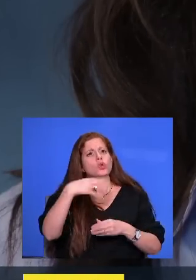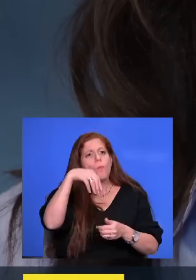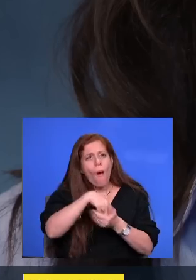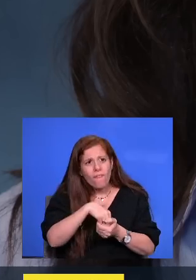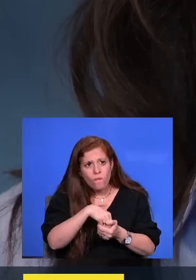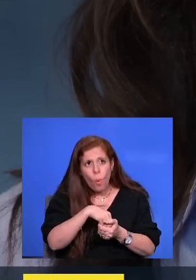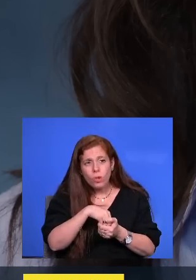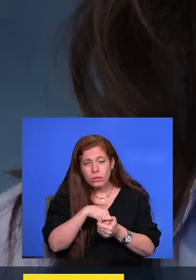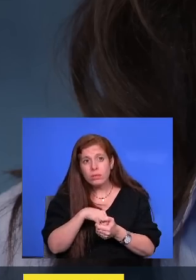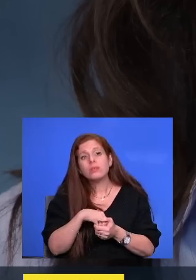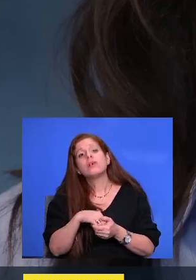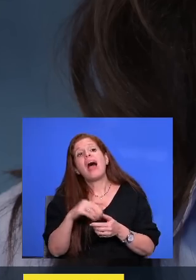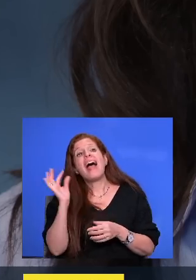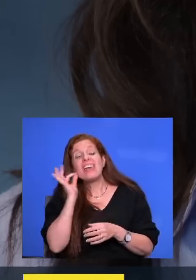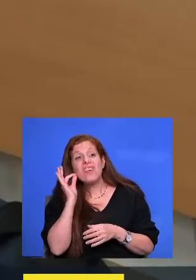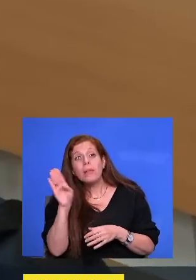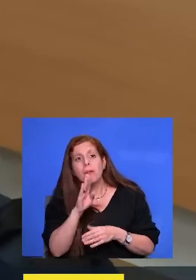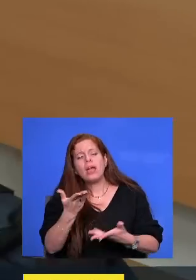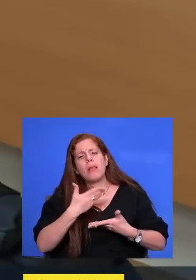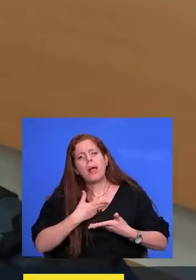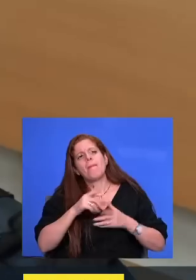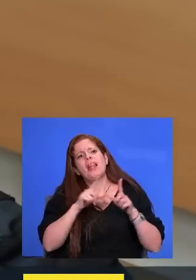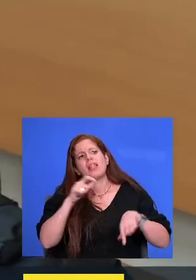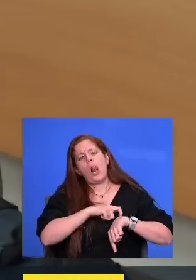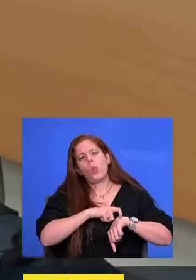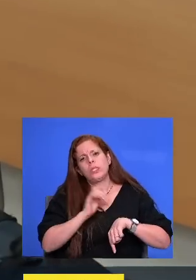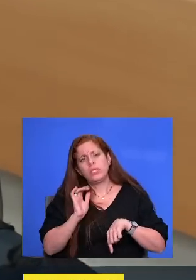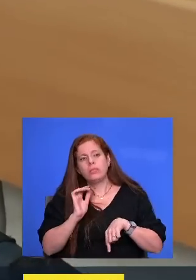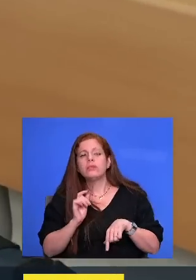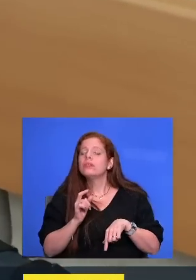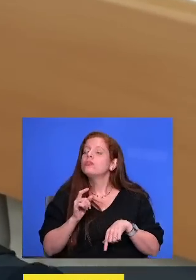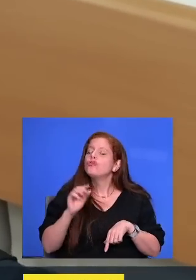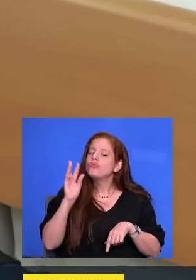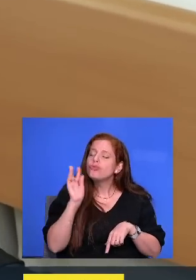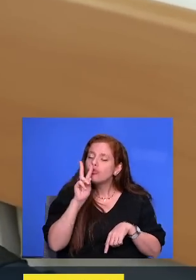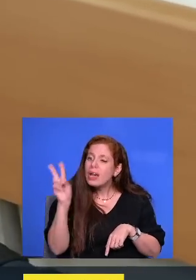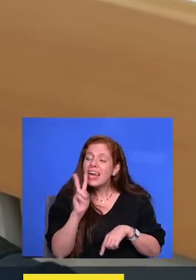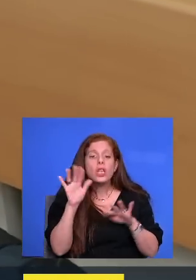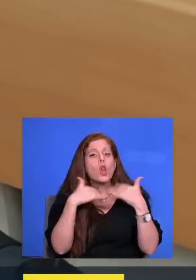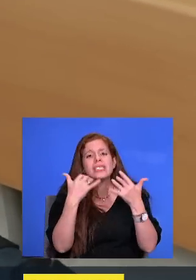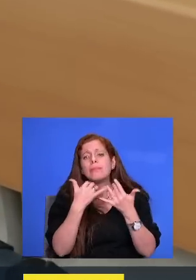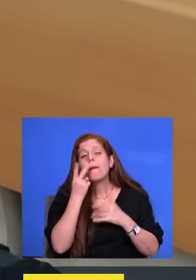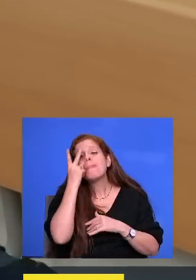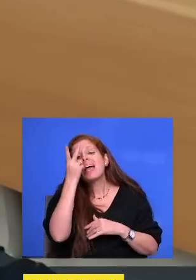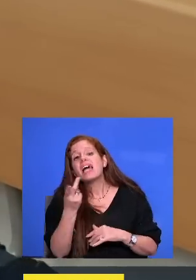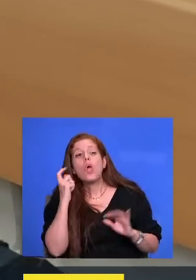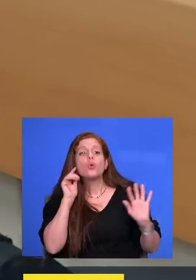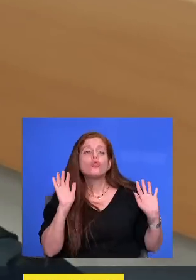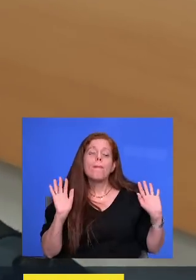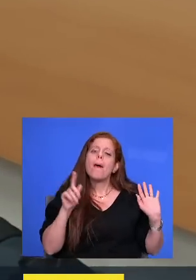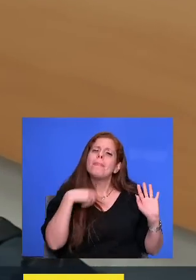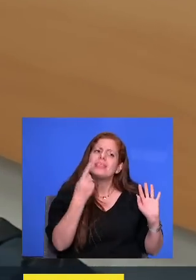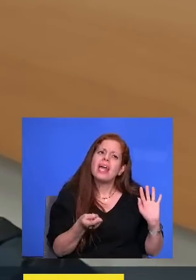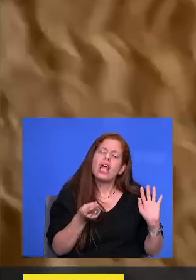הגברת נתניהו הייתה מקבלת את הלוז. שקד נמנעה כמעט לאורך כל עדותה לספר מה היא ראתה או שמעה, בטענה שמדובר